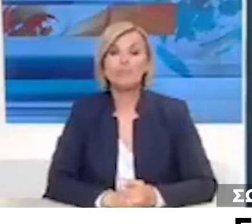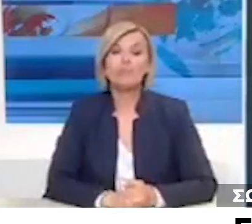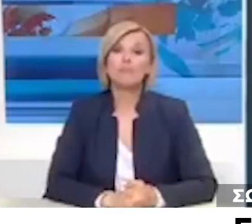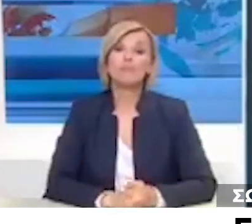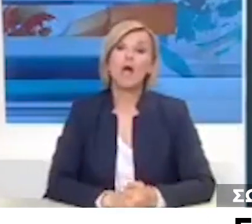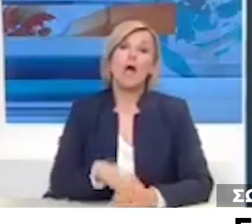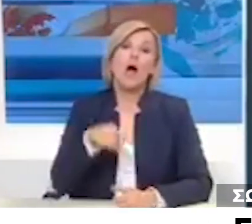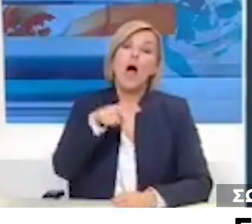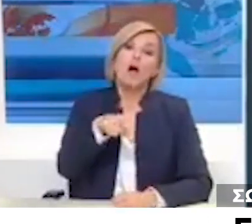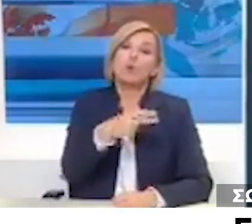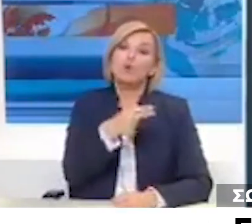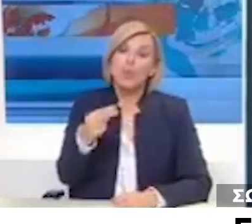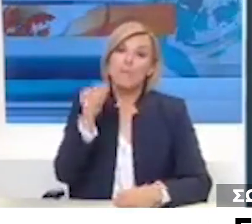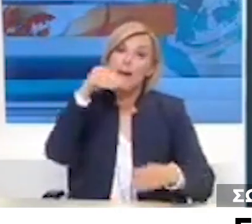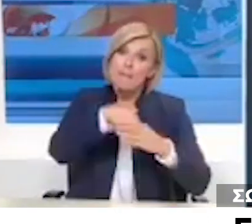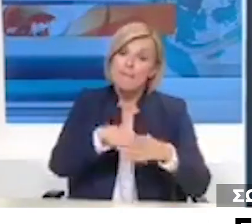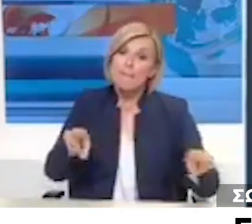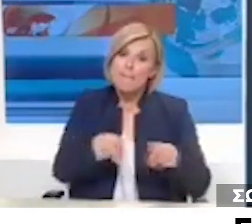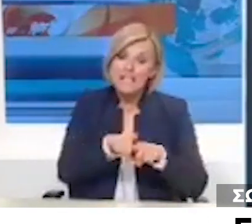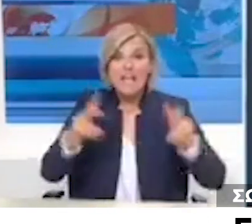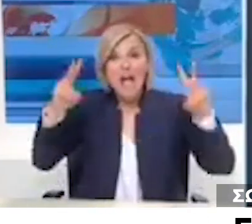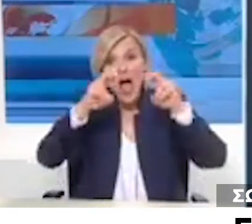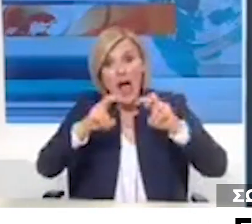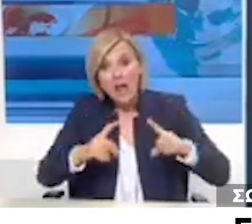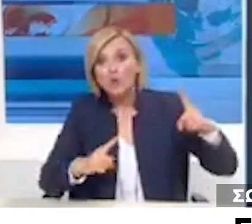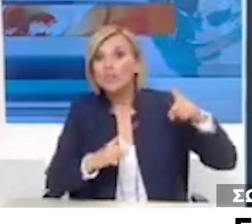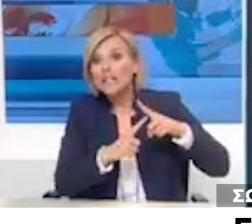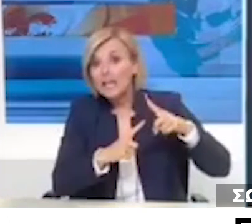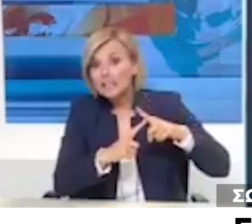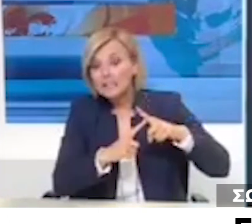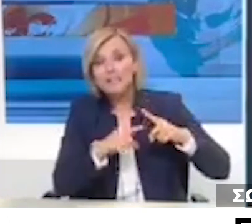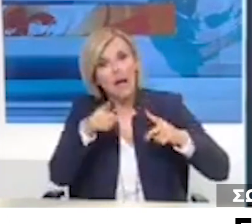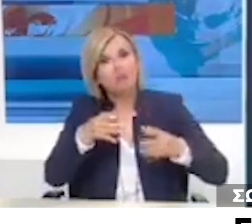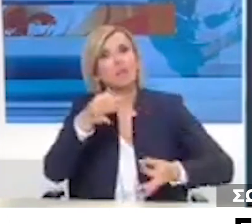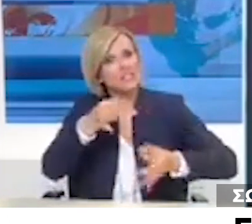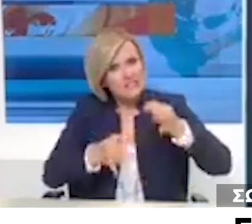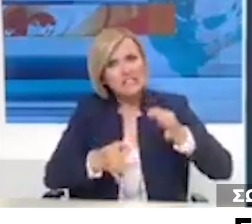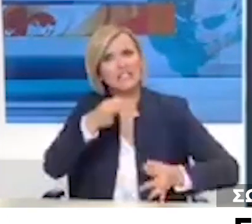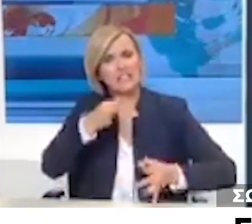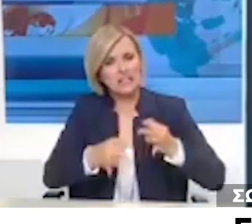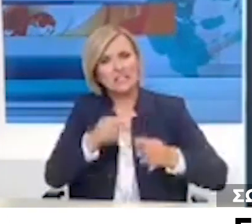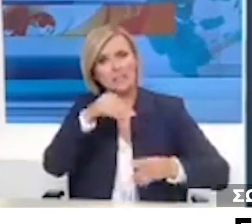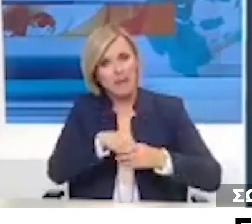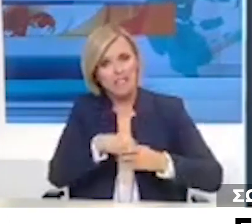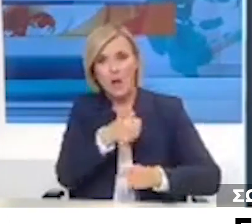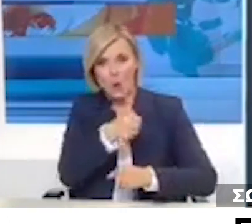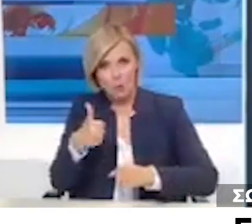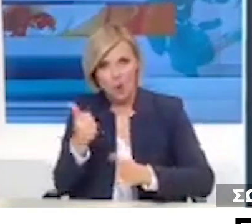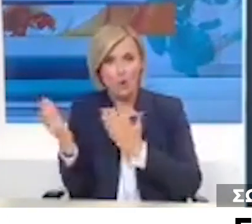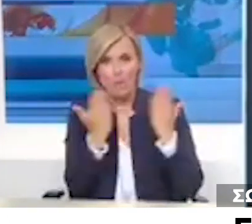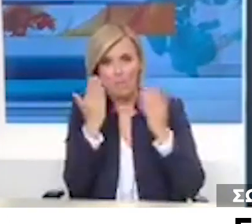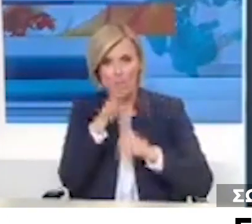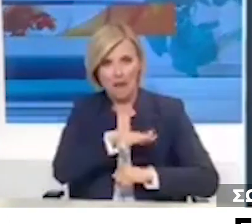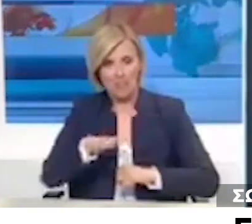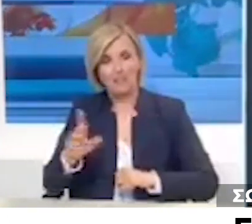έλεγχος, είναι ένα θέμα που συζητιέται επιστημονικά και δεν συζητιέται μόνο επιστημονικά για τους μαθητές που είναι σε μια κρίσιμη